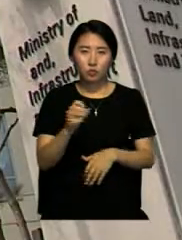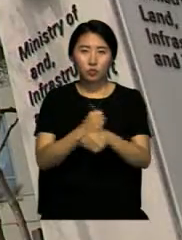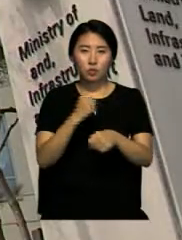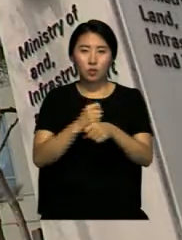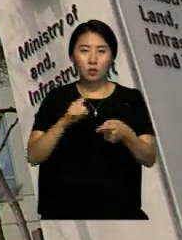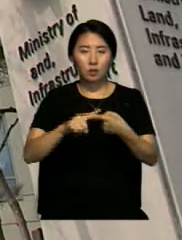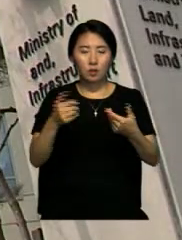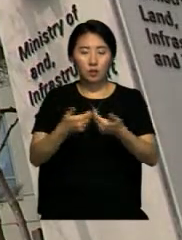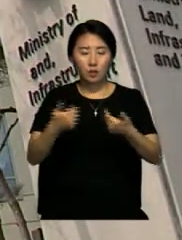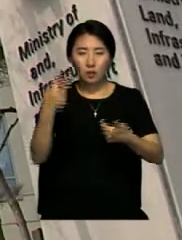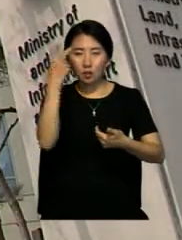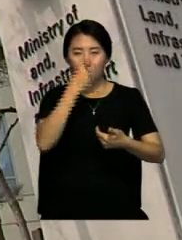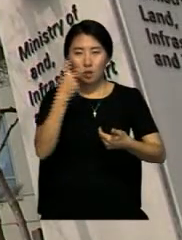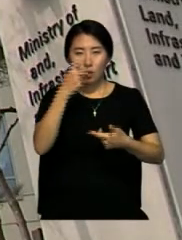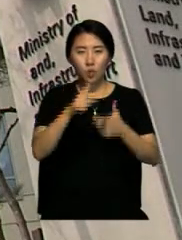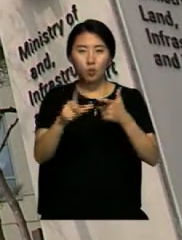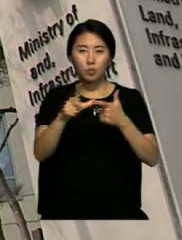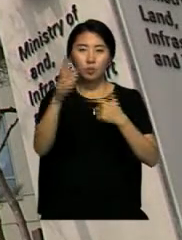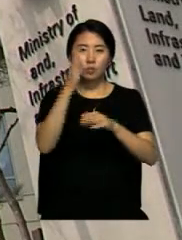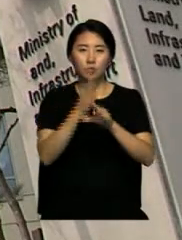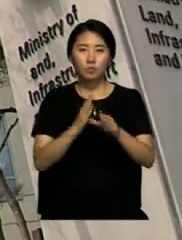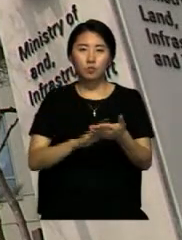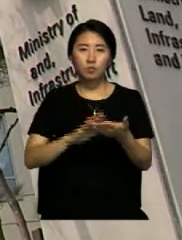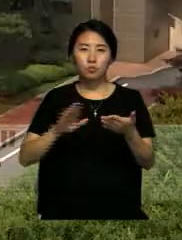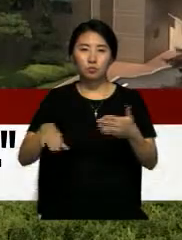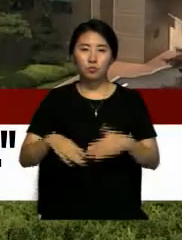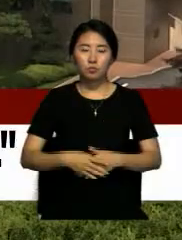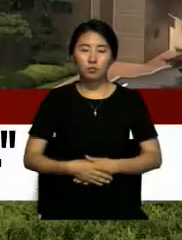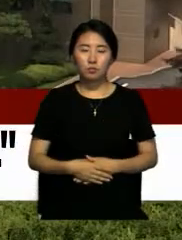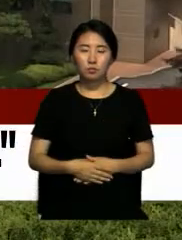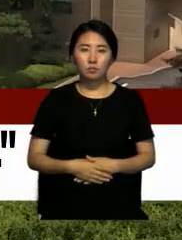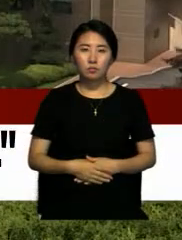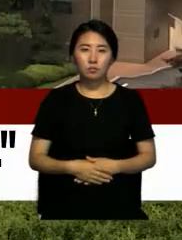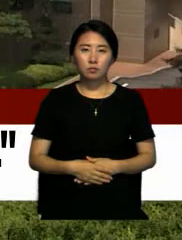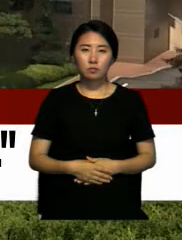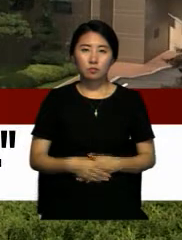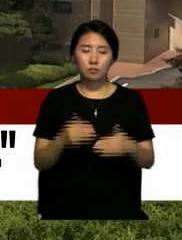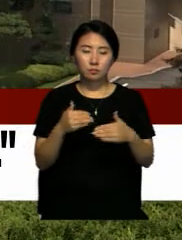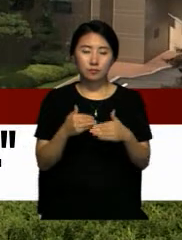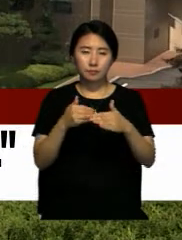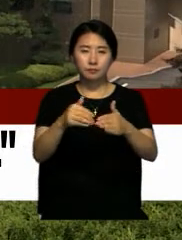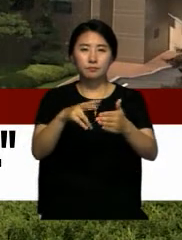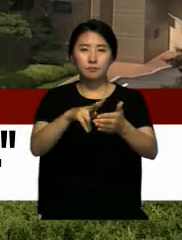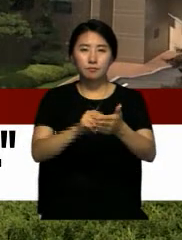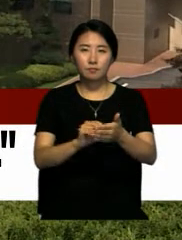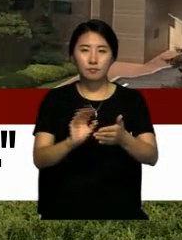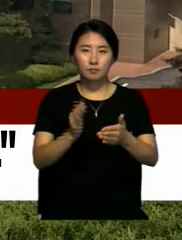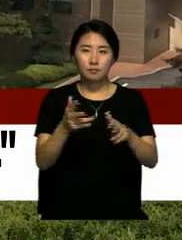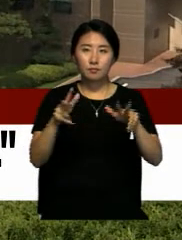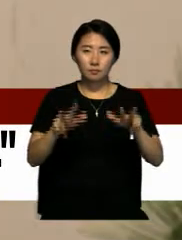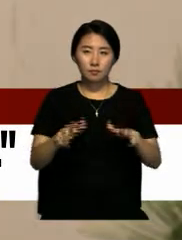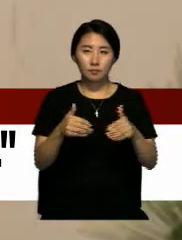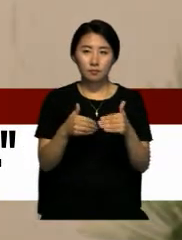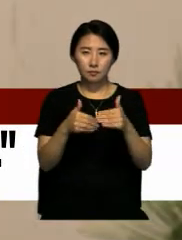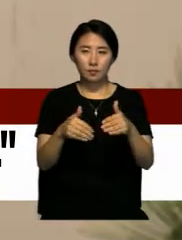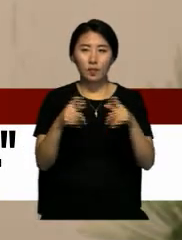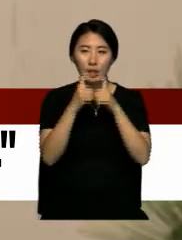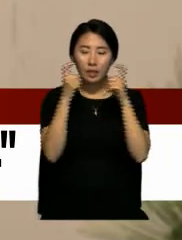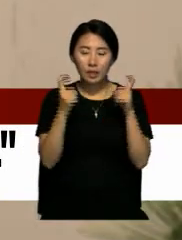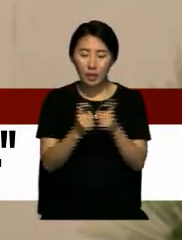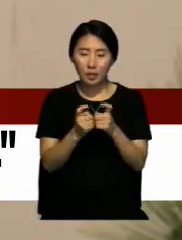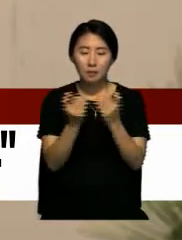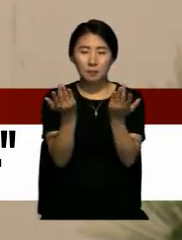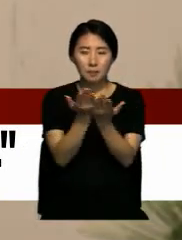조사 방안도 고려 중인 것으로 알려졌습니다. 파주시도 절차상의 문제라며 현재 진행 중인 민자